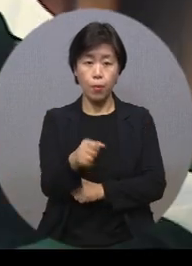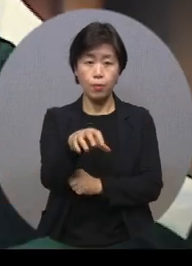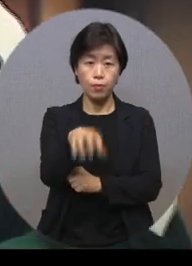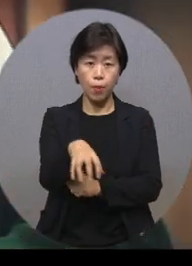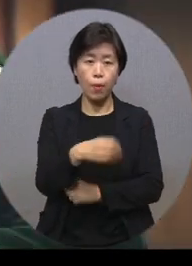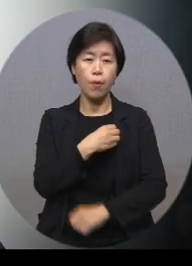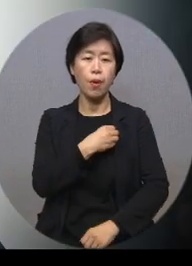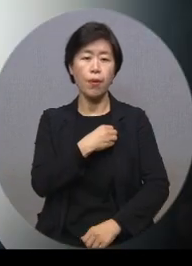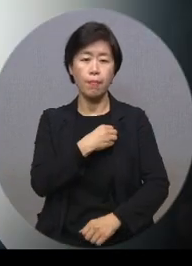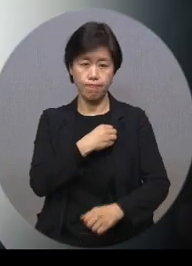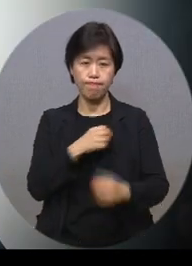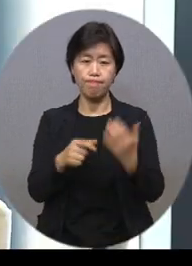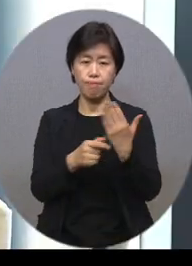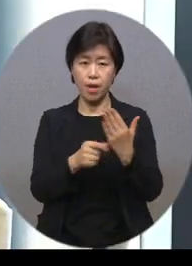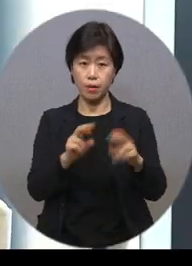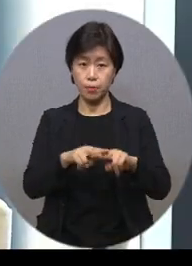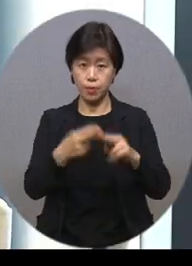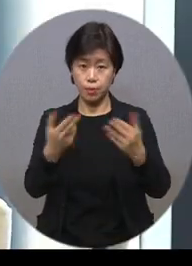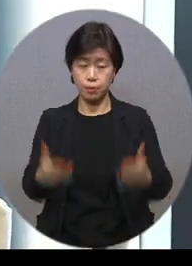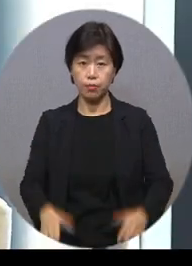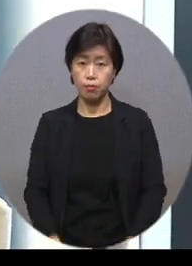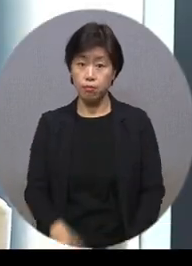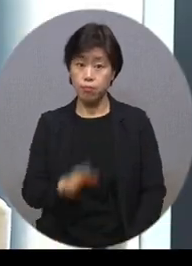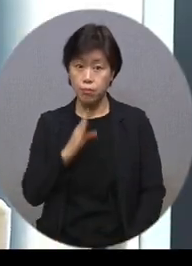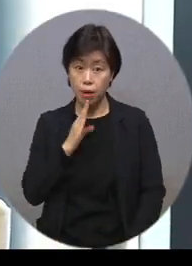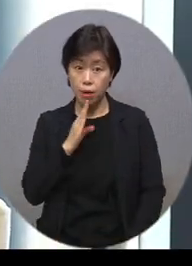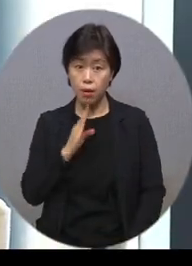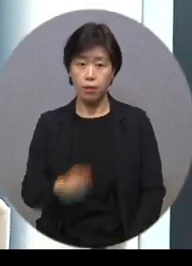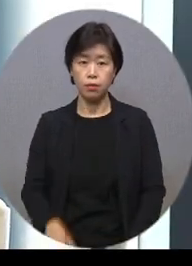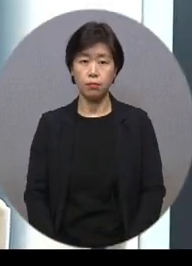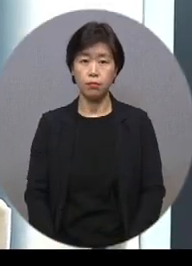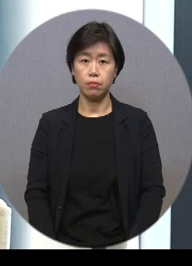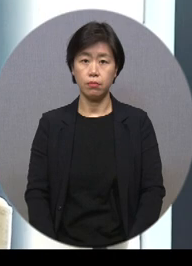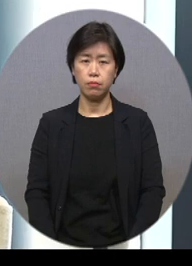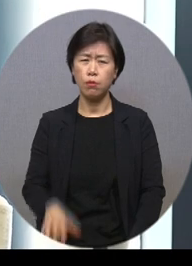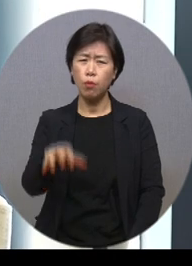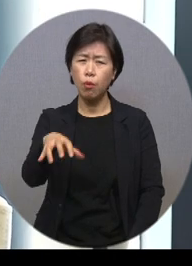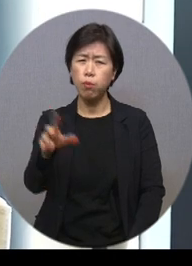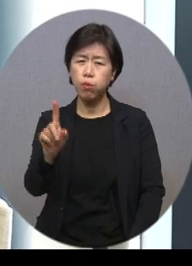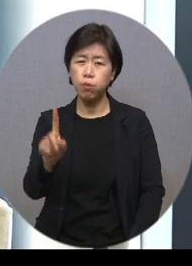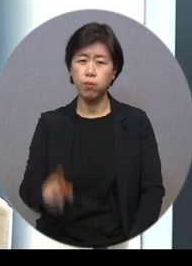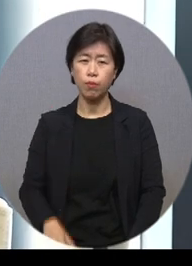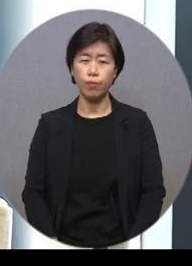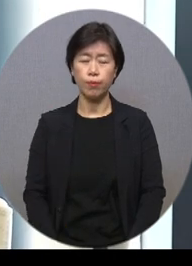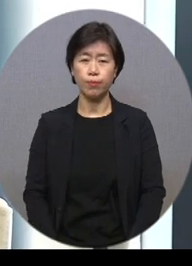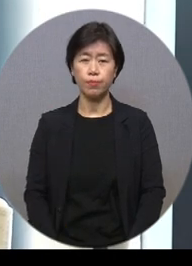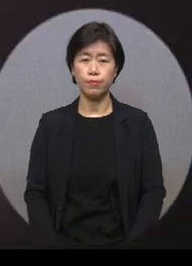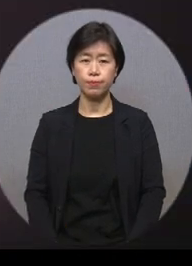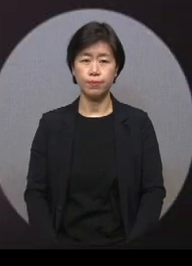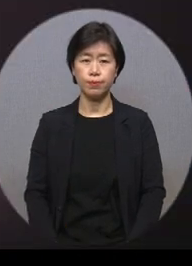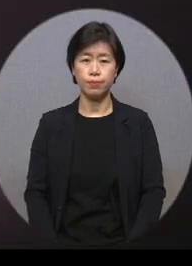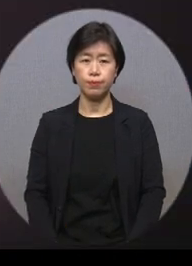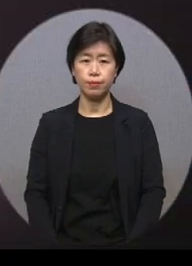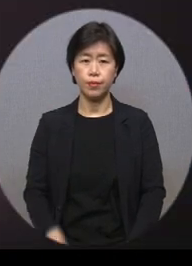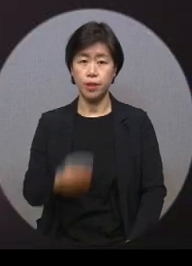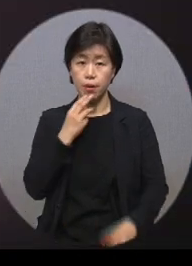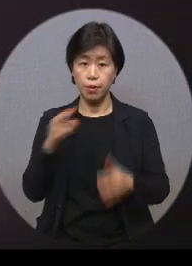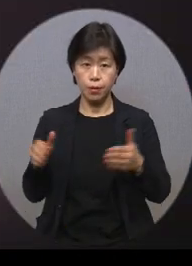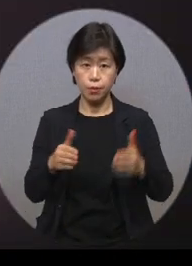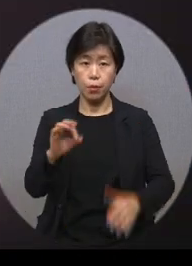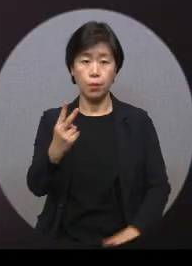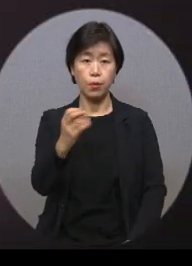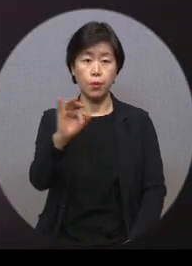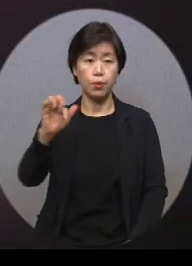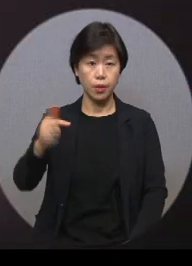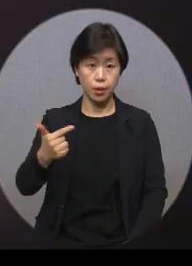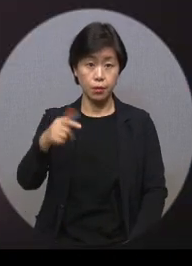획득하시게 됩니다. 골프장 회원권이요? 어느 골프장 말씀하시는 건가요? 경기도 용인 소재